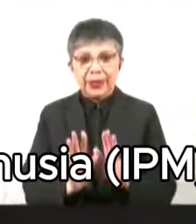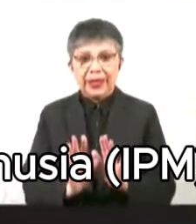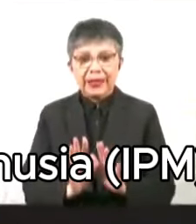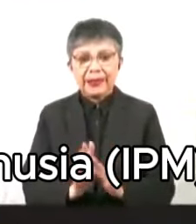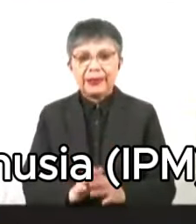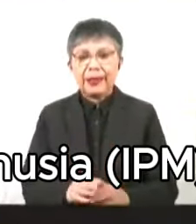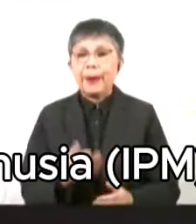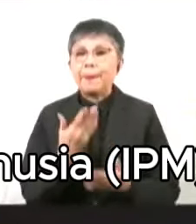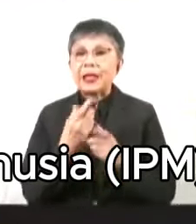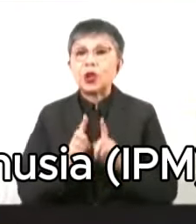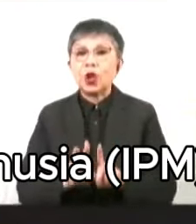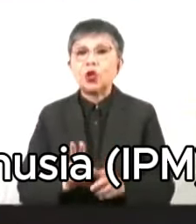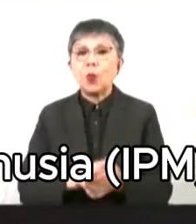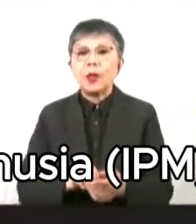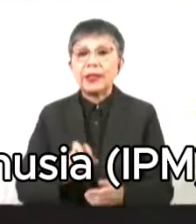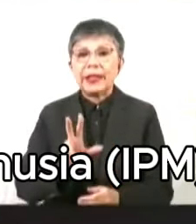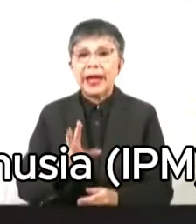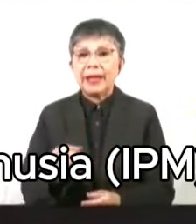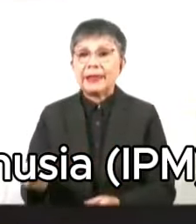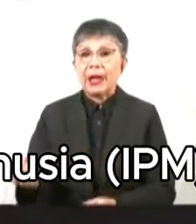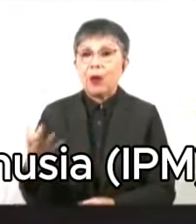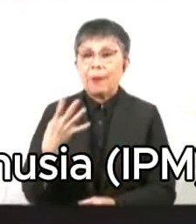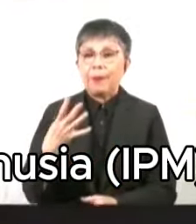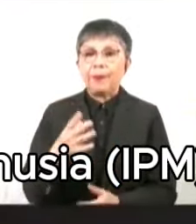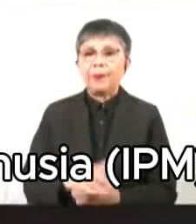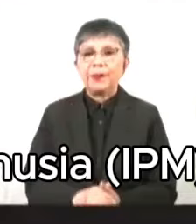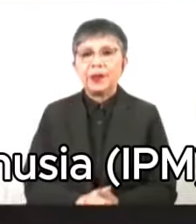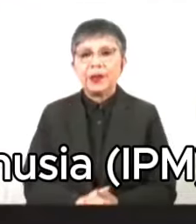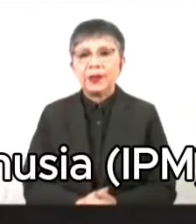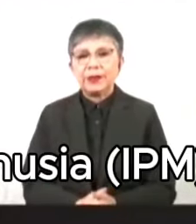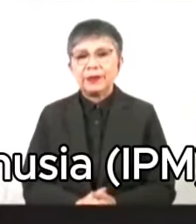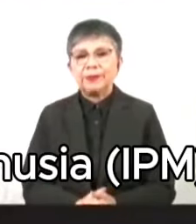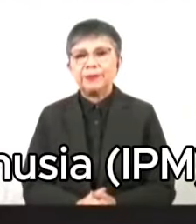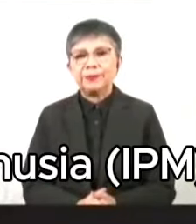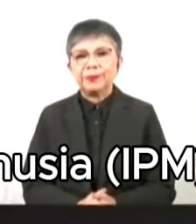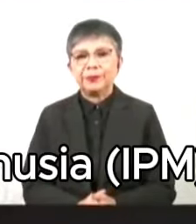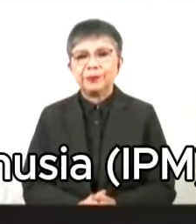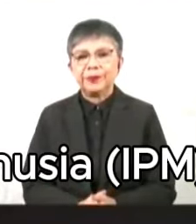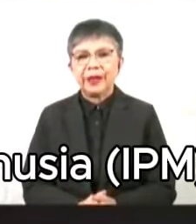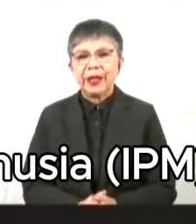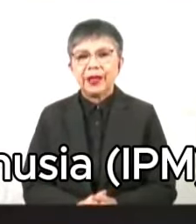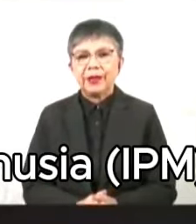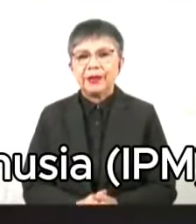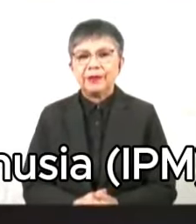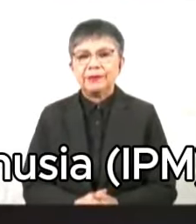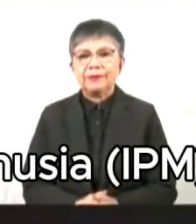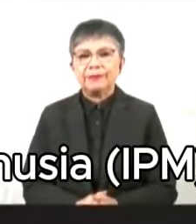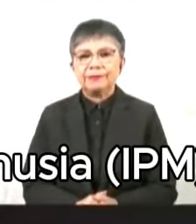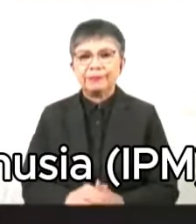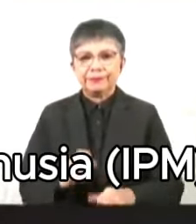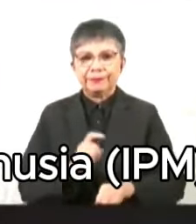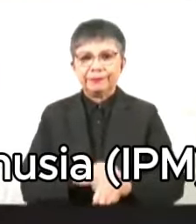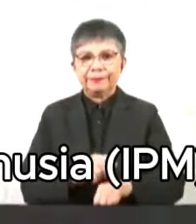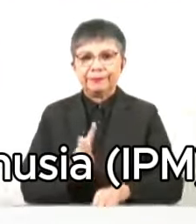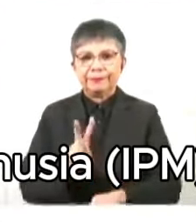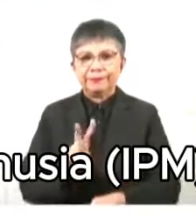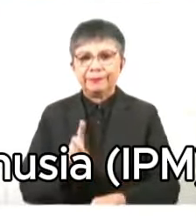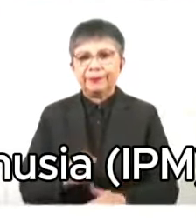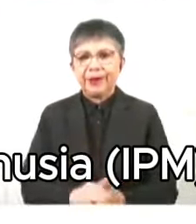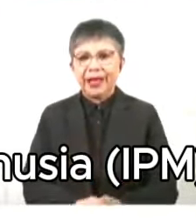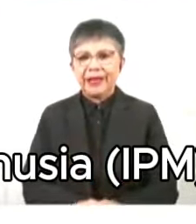silakan paslon nomor urut 3 menjawab pertanyaan yang diajukan oleh pak nomor urus sat waktu anda 2 menit dari sekarang Terima